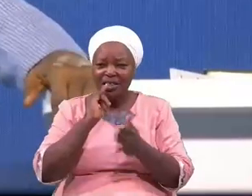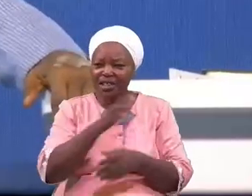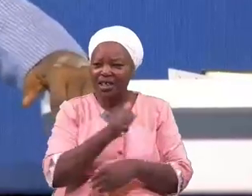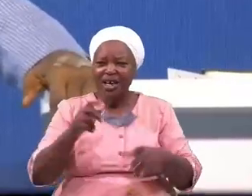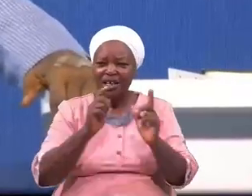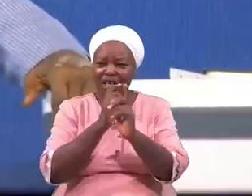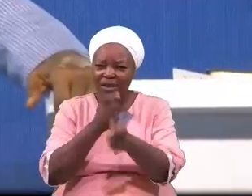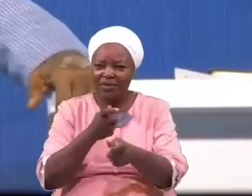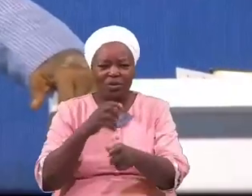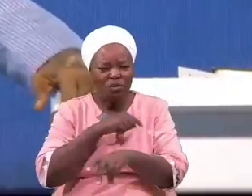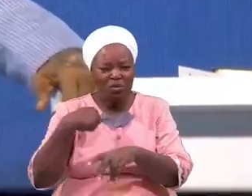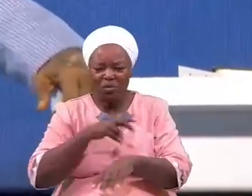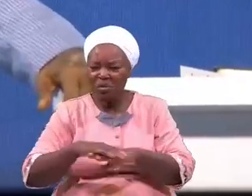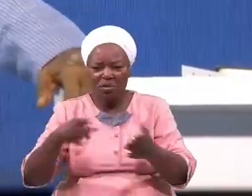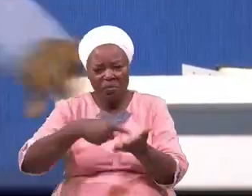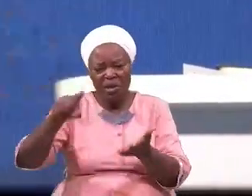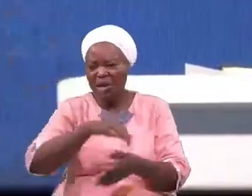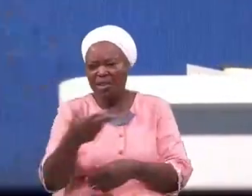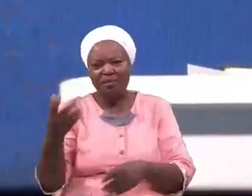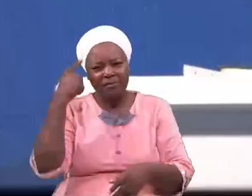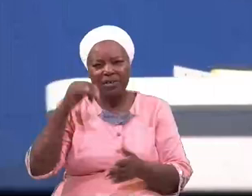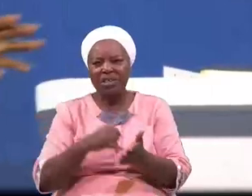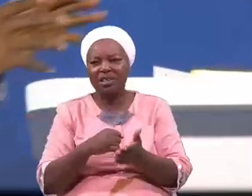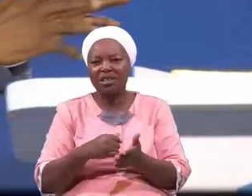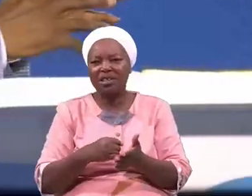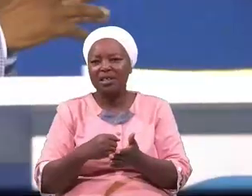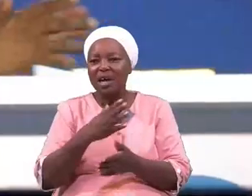don. On ne paie rien pour cela